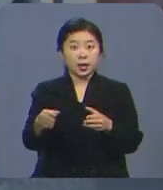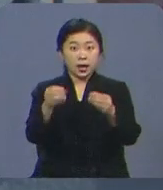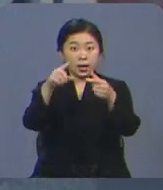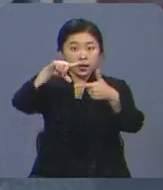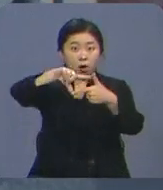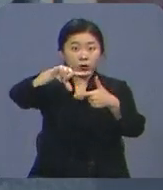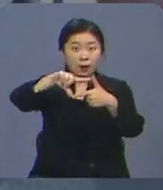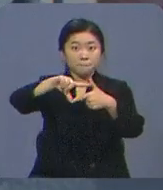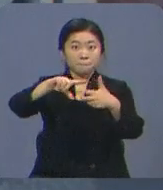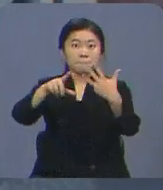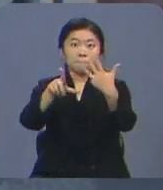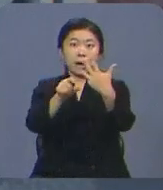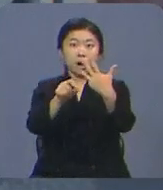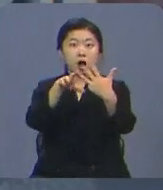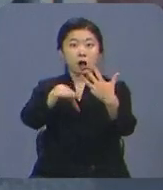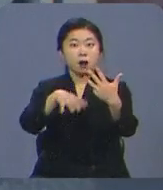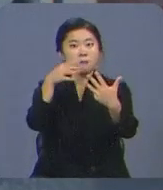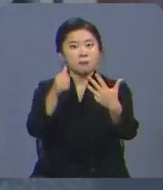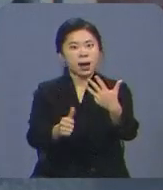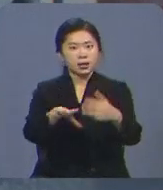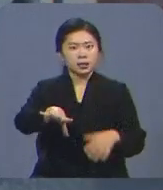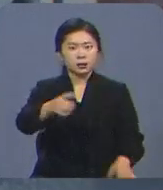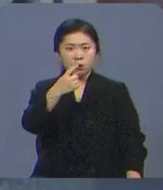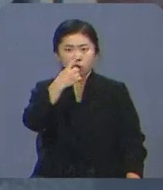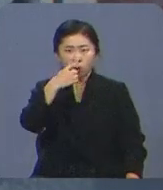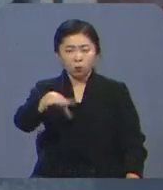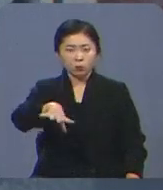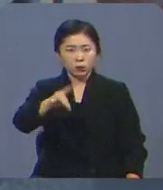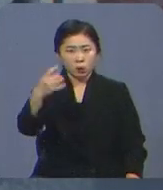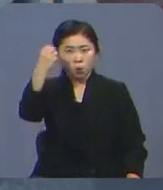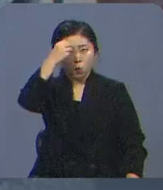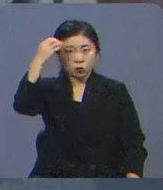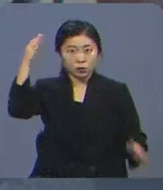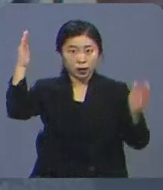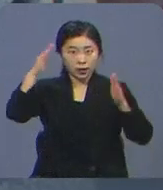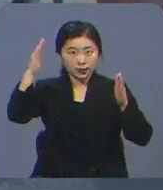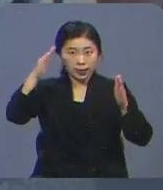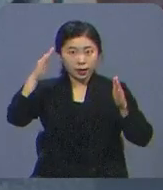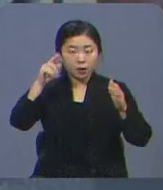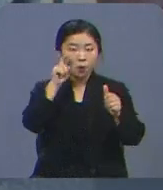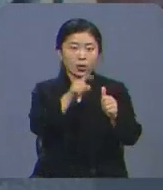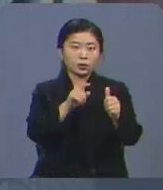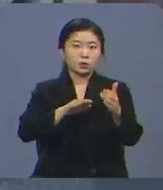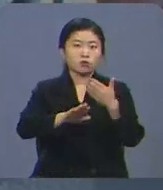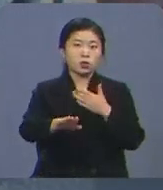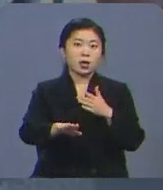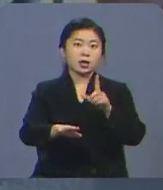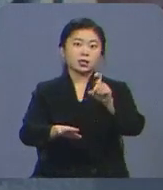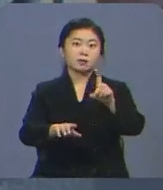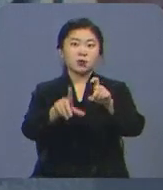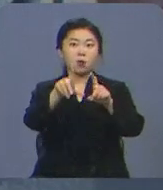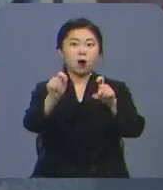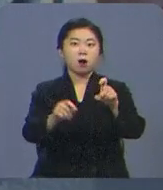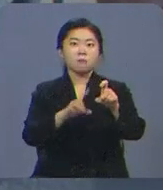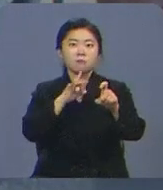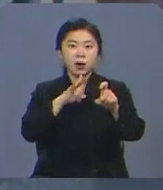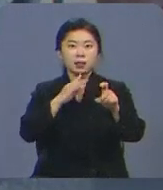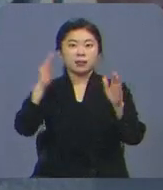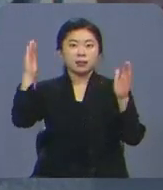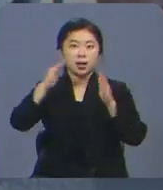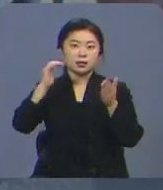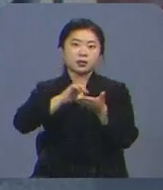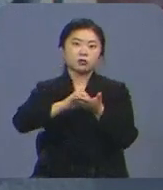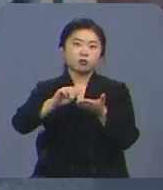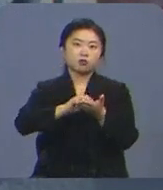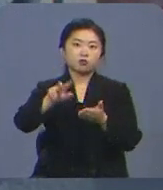경남에서는 지난 8월 말 창원에서 첫 고등학생 확진자가 나온 이후로 이달 들어서만 모두 28명의 학생이